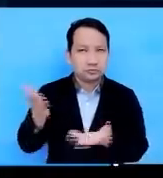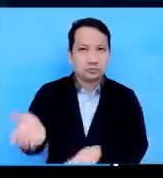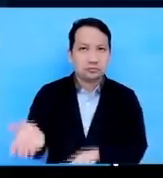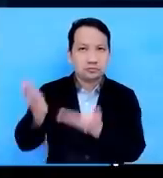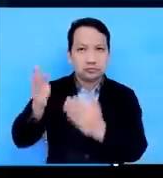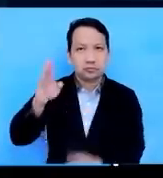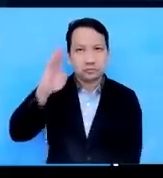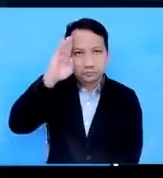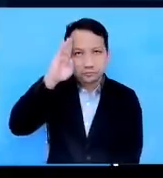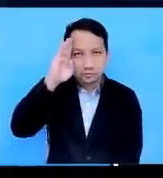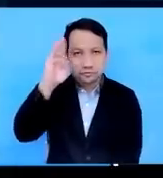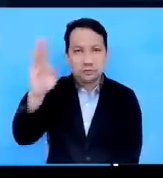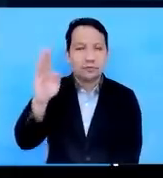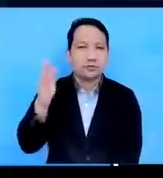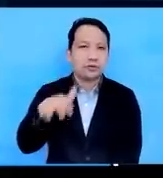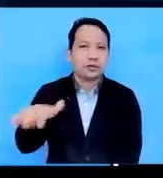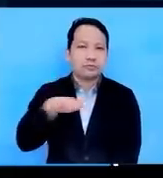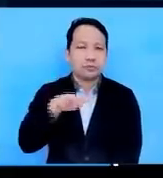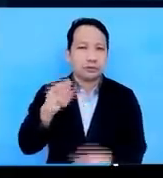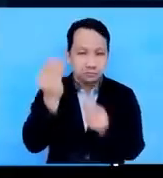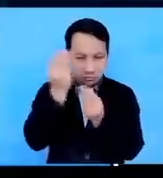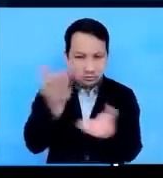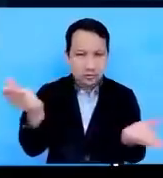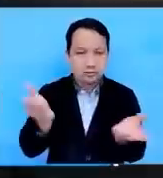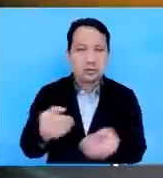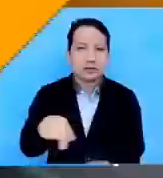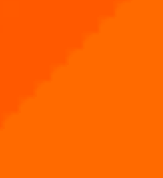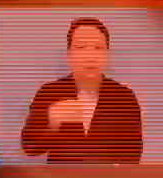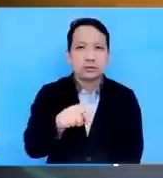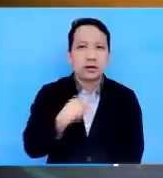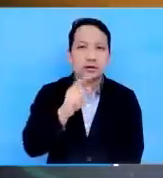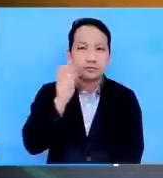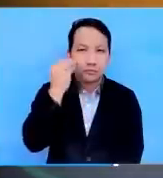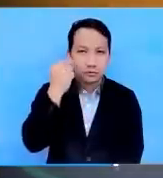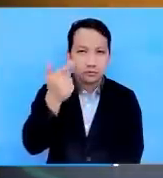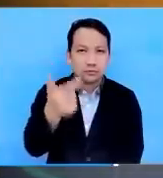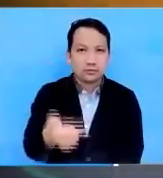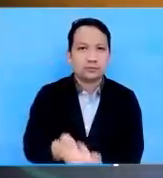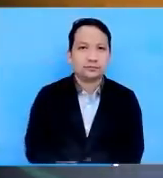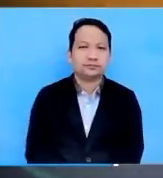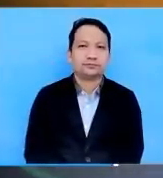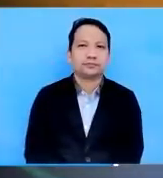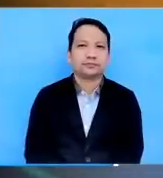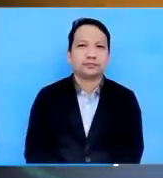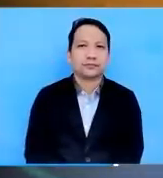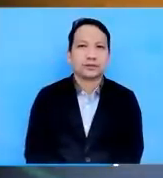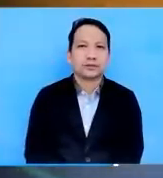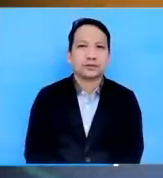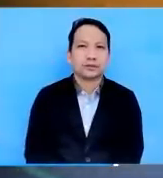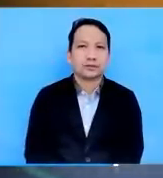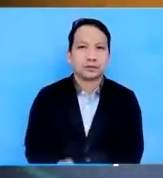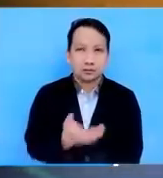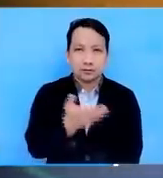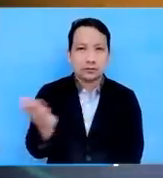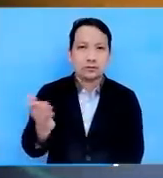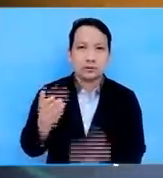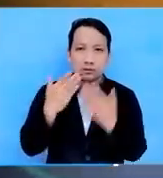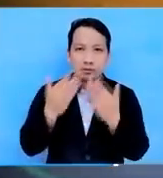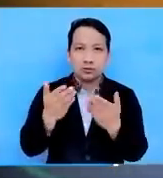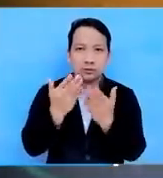natanggap. Nasa frontline ng balitang yan, si Mon Gualvez. We appreciate your gesture and thank you for